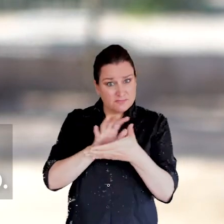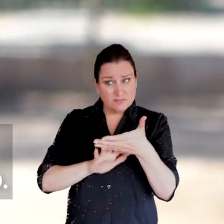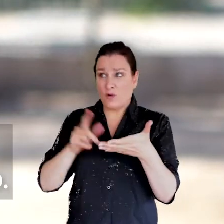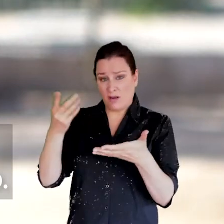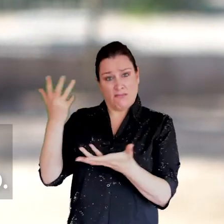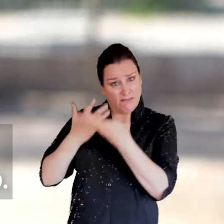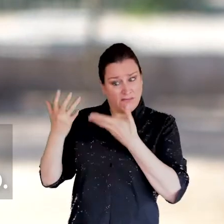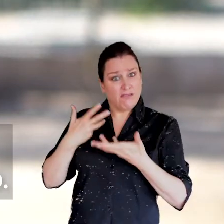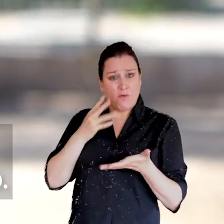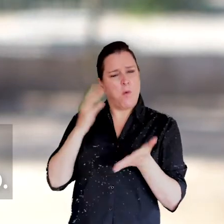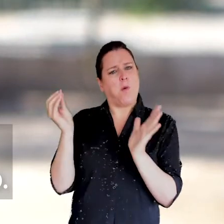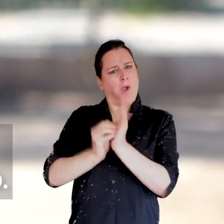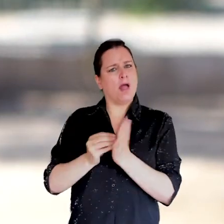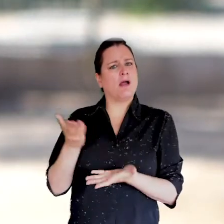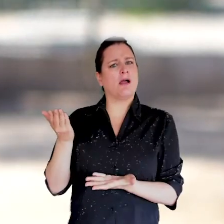hom afgaan.